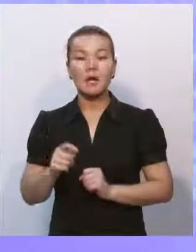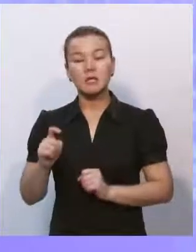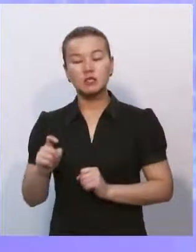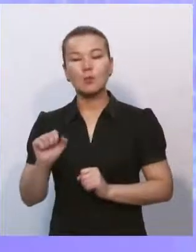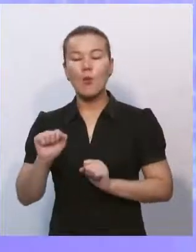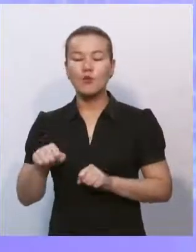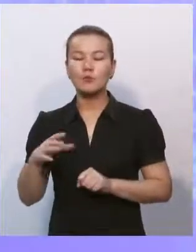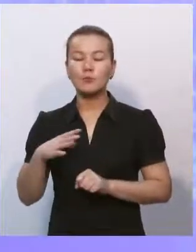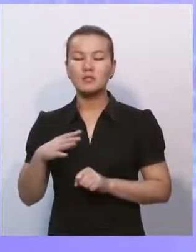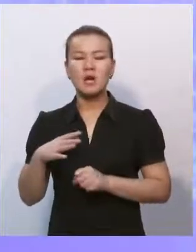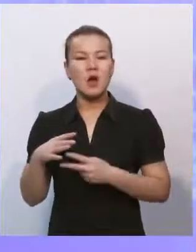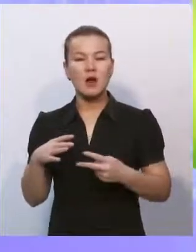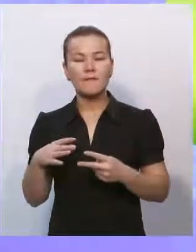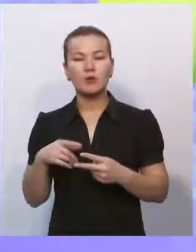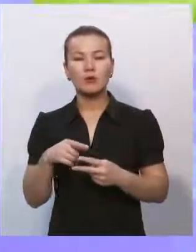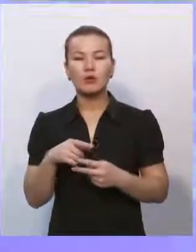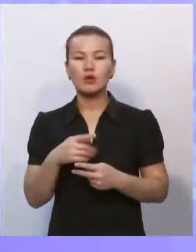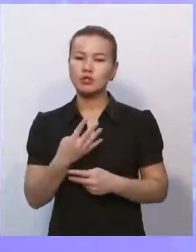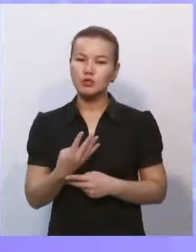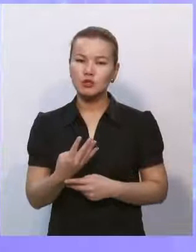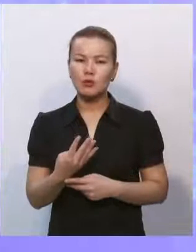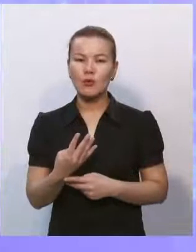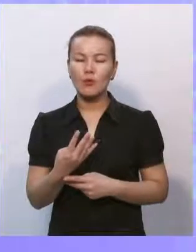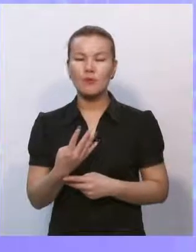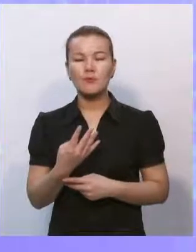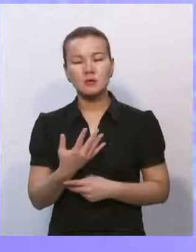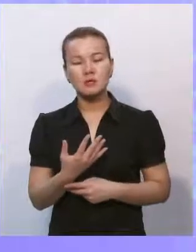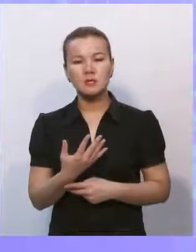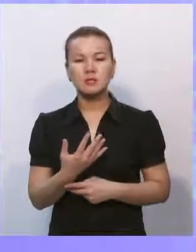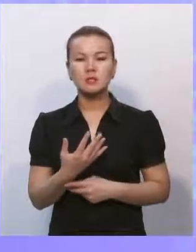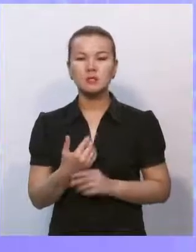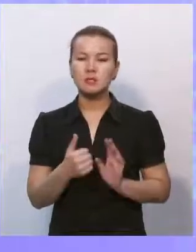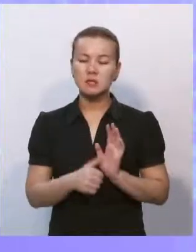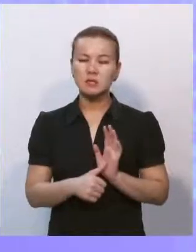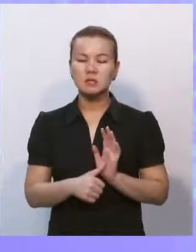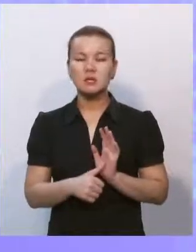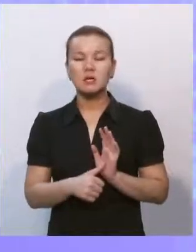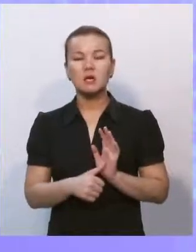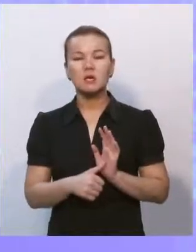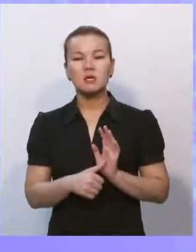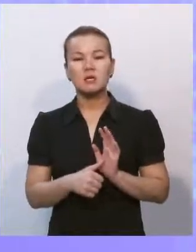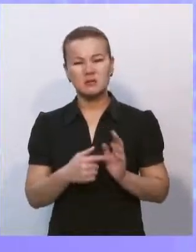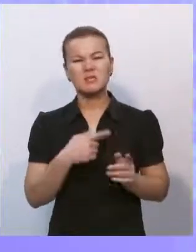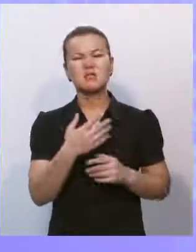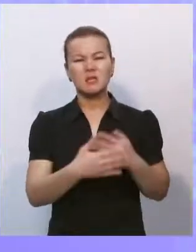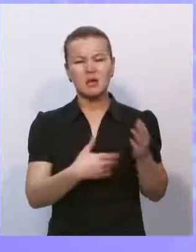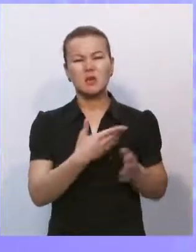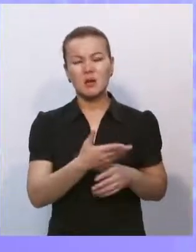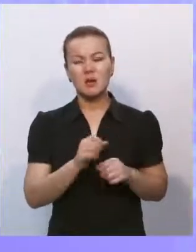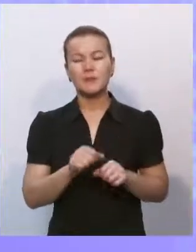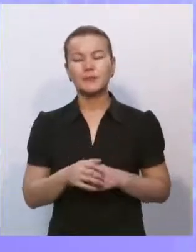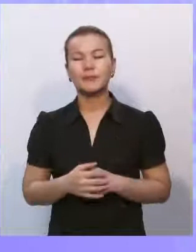может быть равно 4 5 6 и так далее